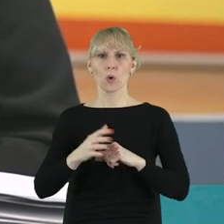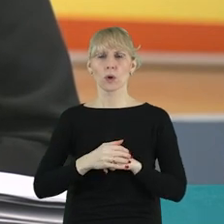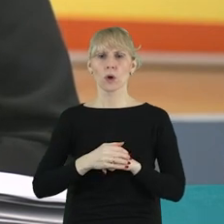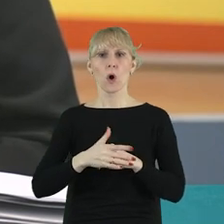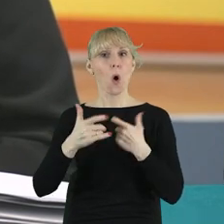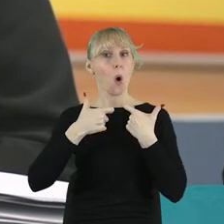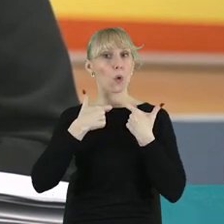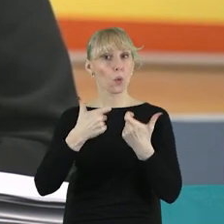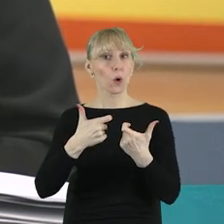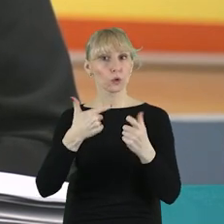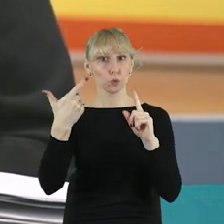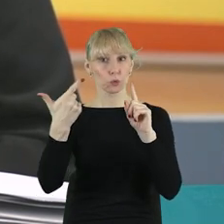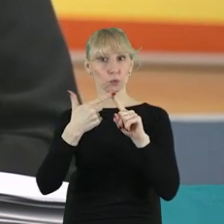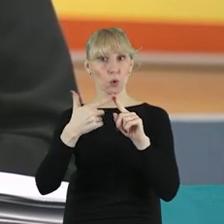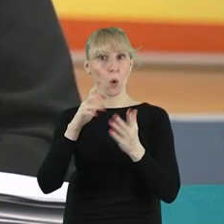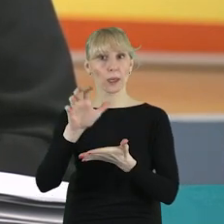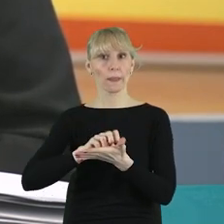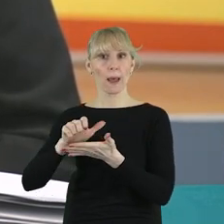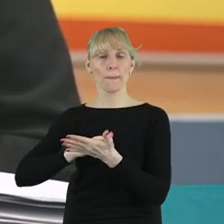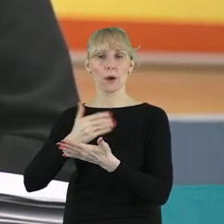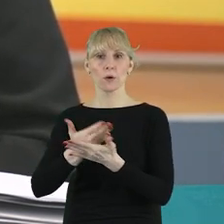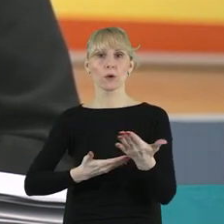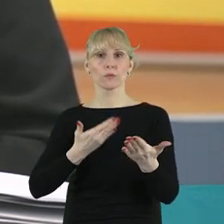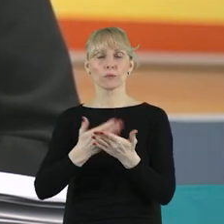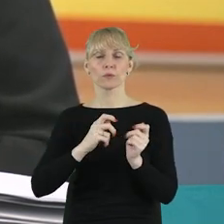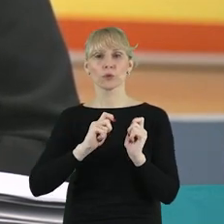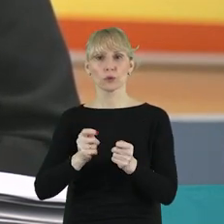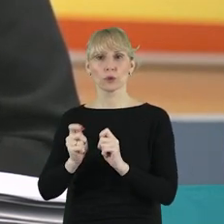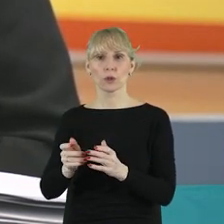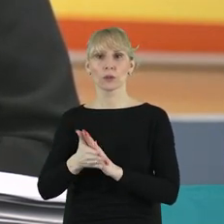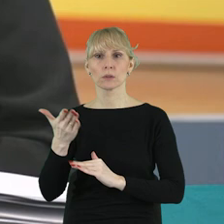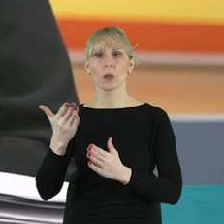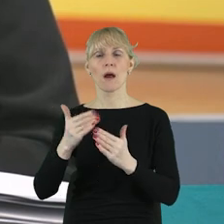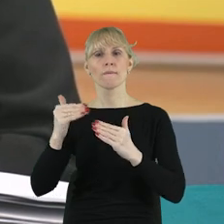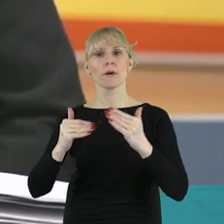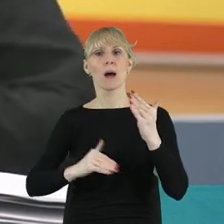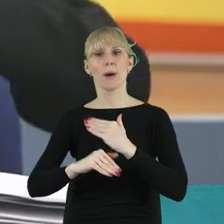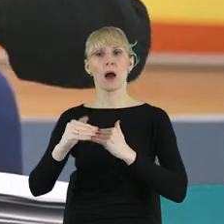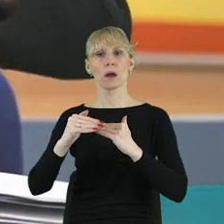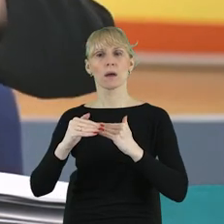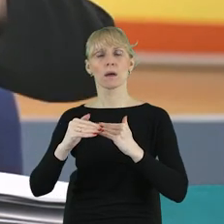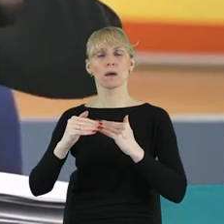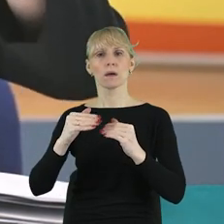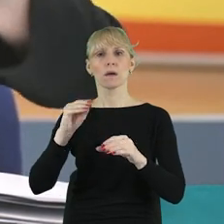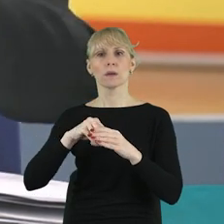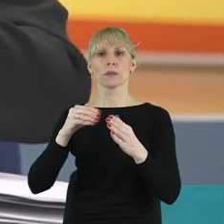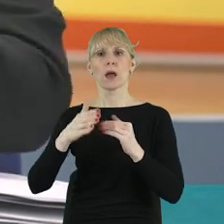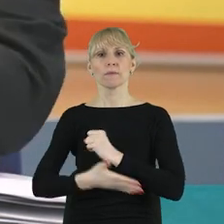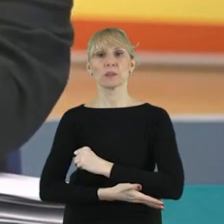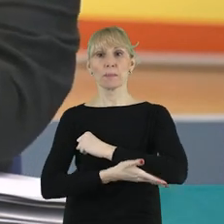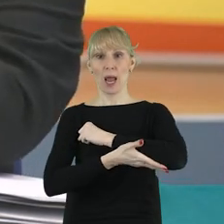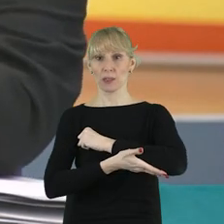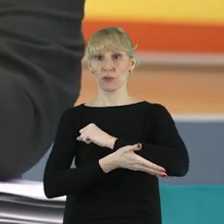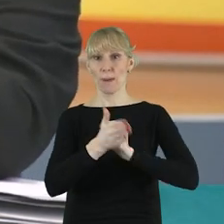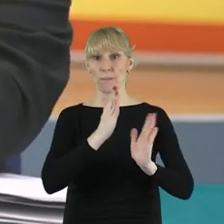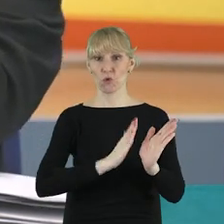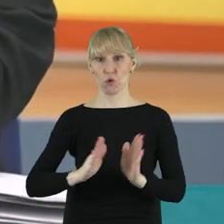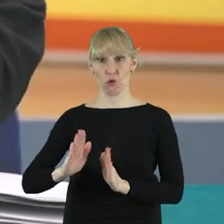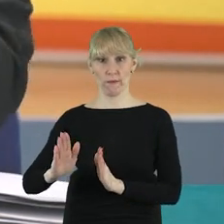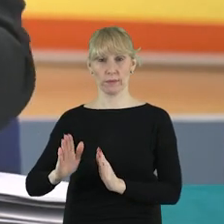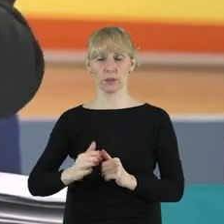2022 roku ogłosił drugi nabór wniosków o przyznanie pomocy w ramach poddziałania wsparcie